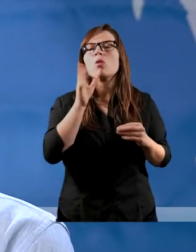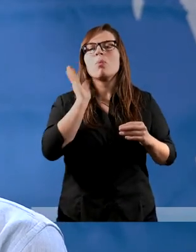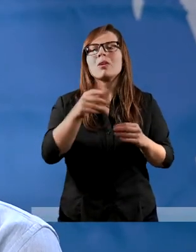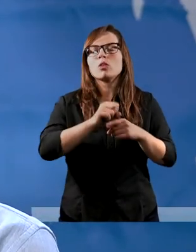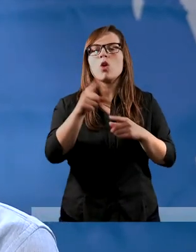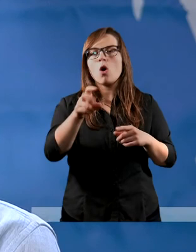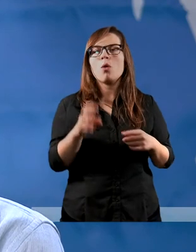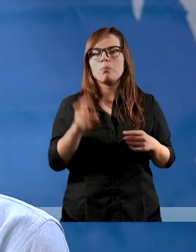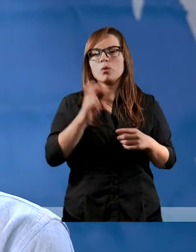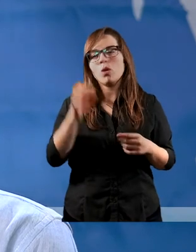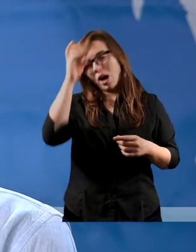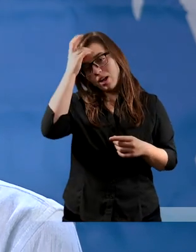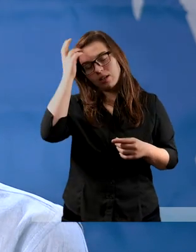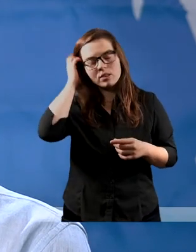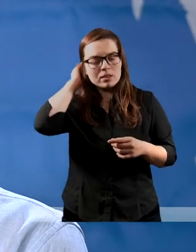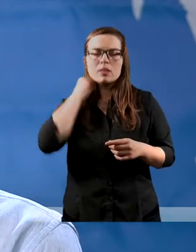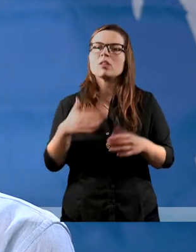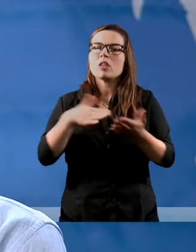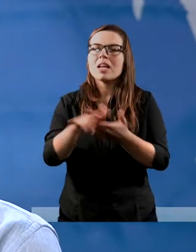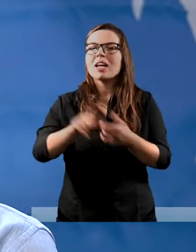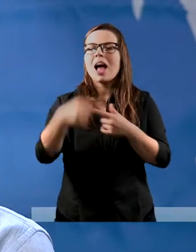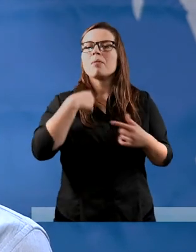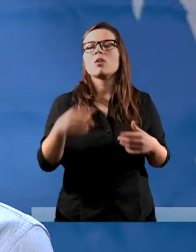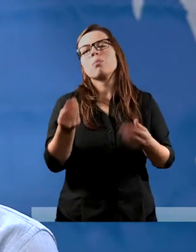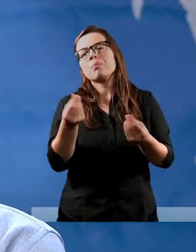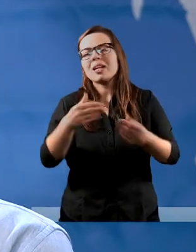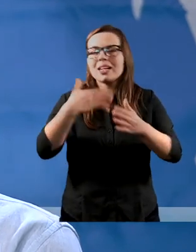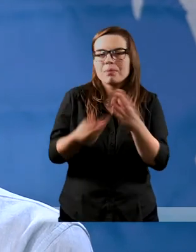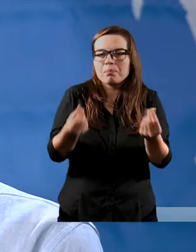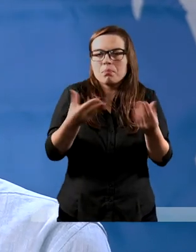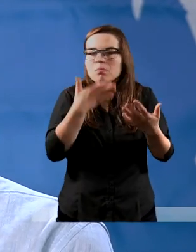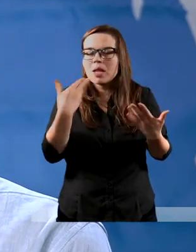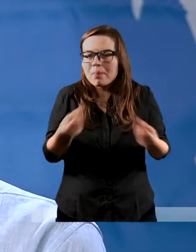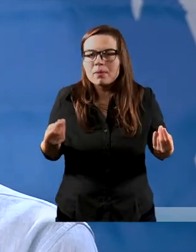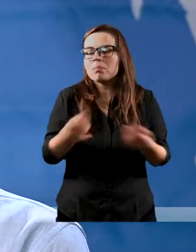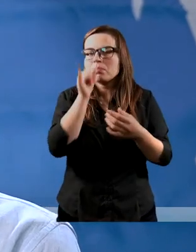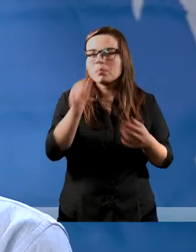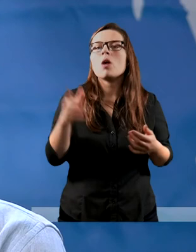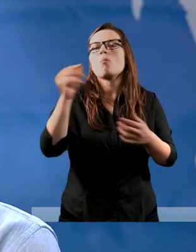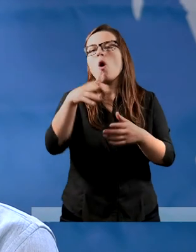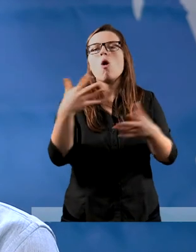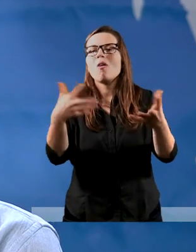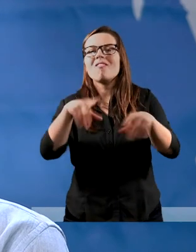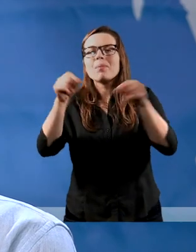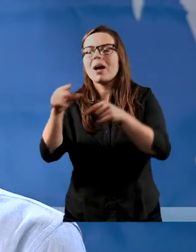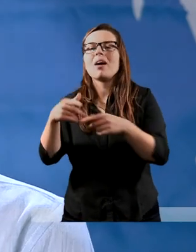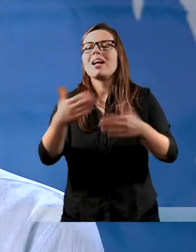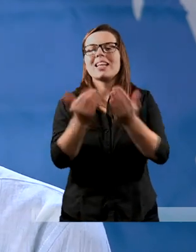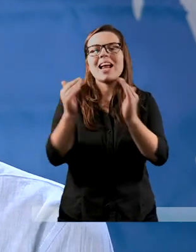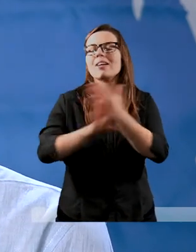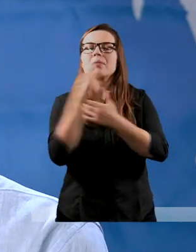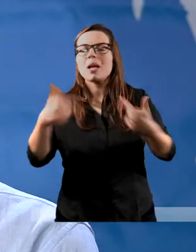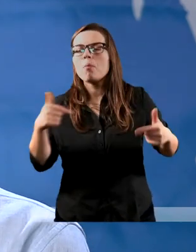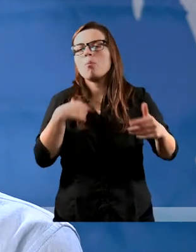będzie dublura. Co oczywiście oznaczało dla mnie też utratę pieniędzy, bo nie grałam wszystkich spektakli. Jakby mniejsze